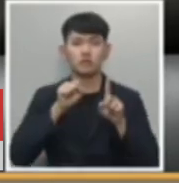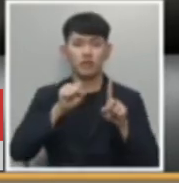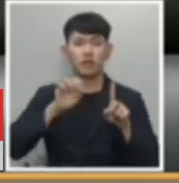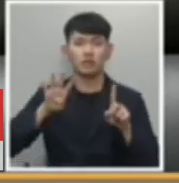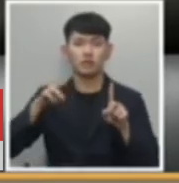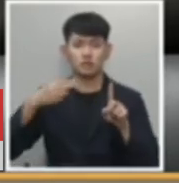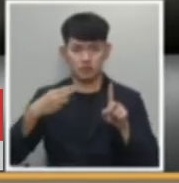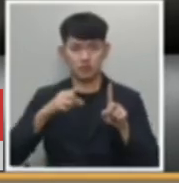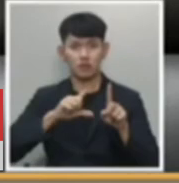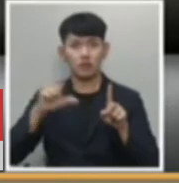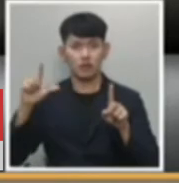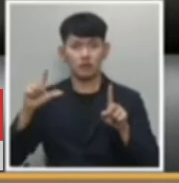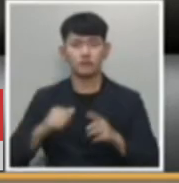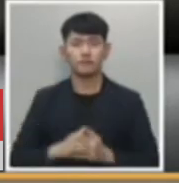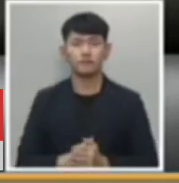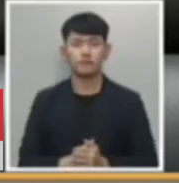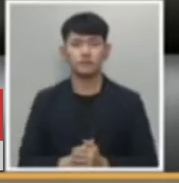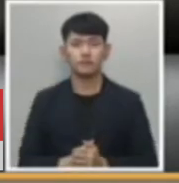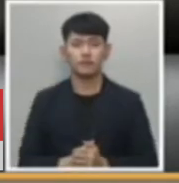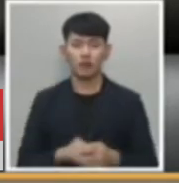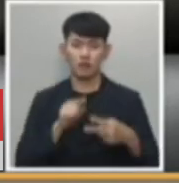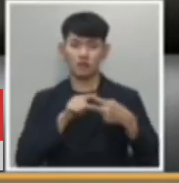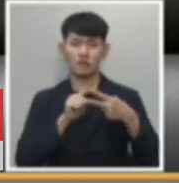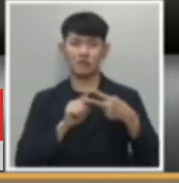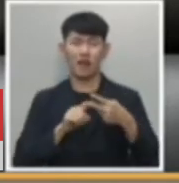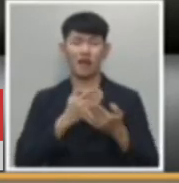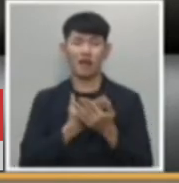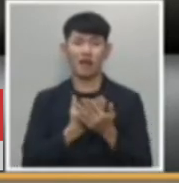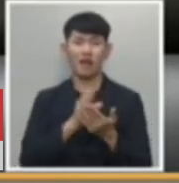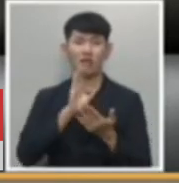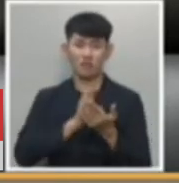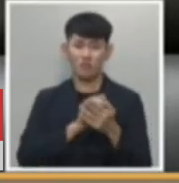140,000 ล้านบาทนะครับซึ่งทั้ง2ตัวก็ประมาณ